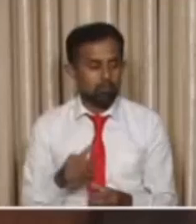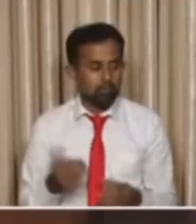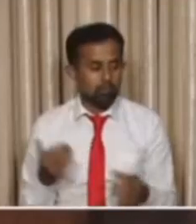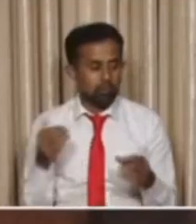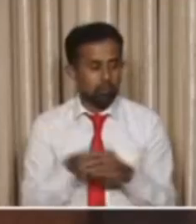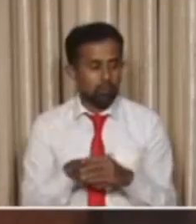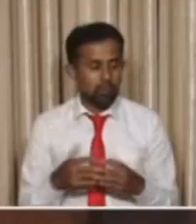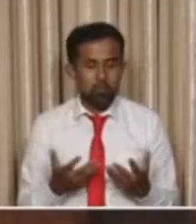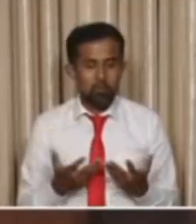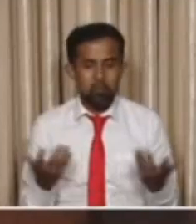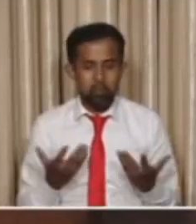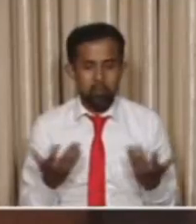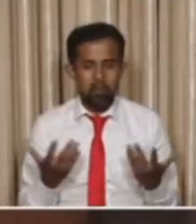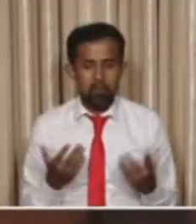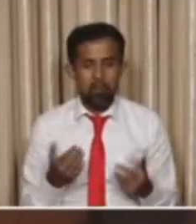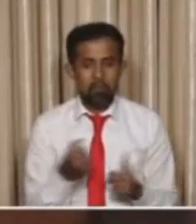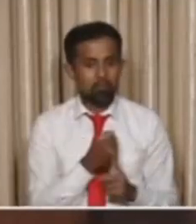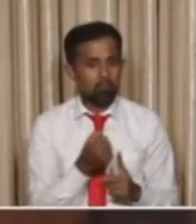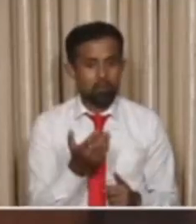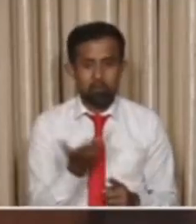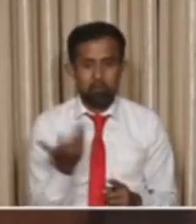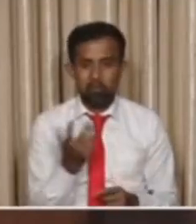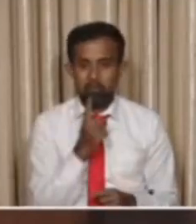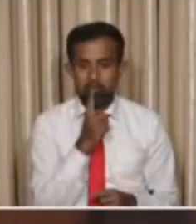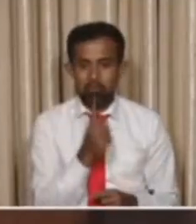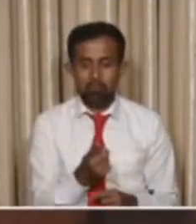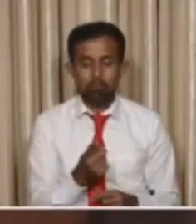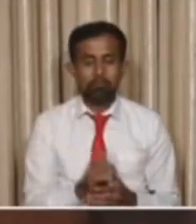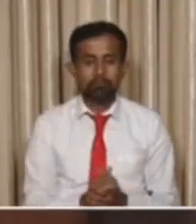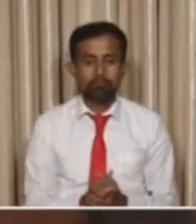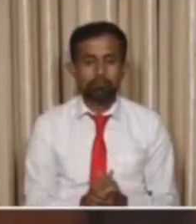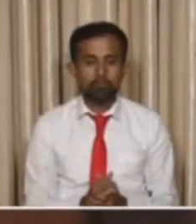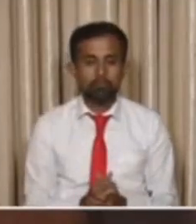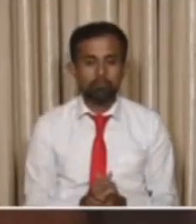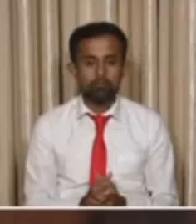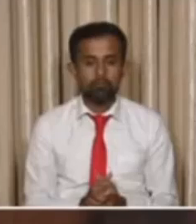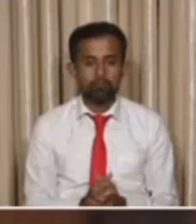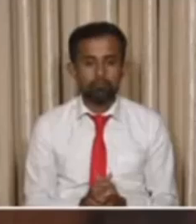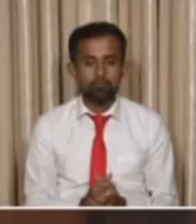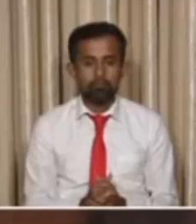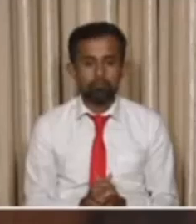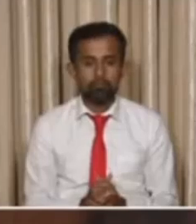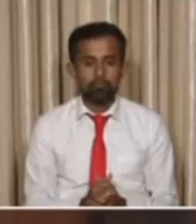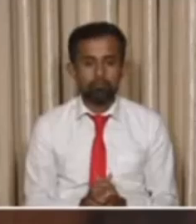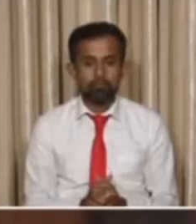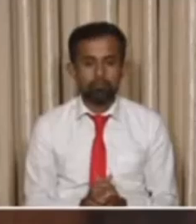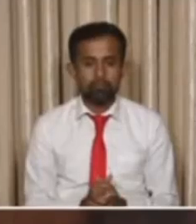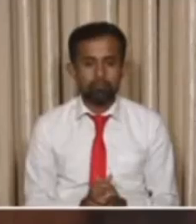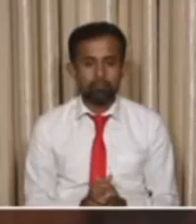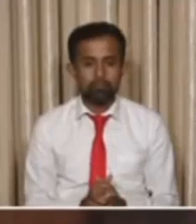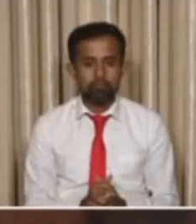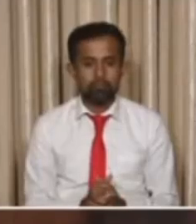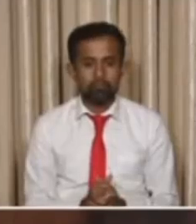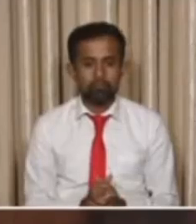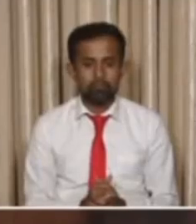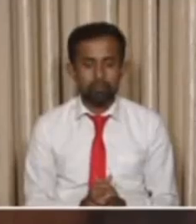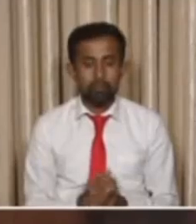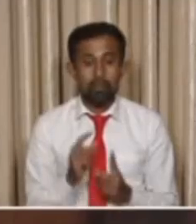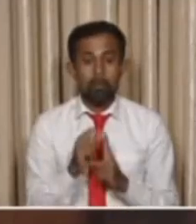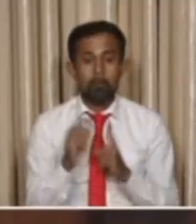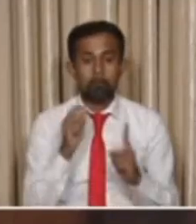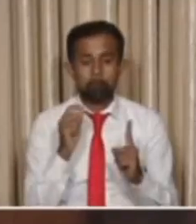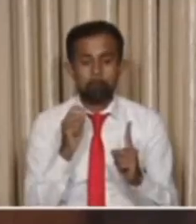தீர்மானம் பாராளுமன்றத்துடைய தீர்மானத்தை நீதிமன்றங்களிலே கேள்விக்குட்படுத்த முடியாது என்ற அளவு ஒரு பிரேரணை கொண்டு வந்திருக்கிறார். அப்ப